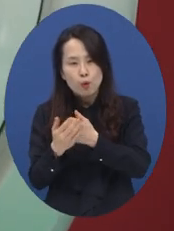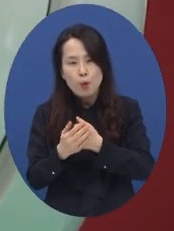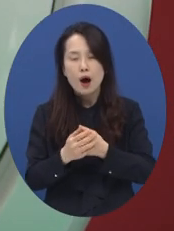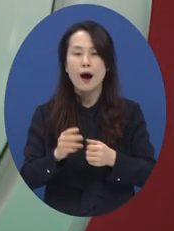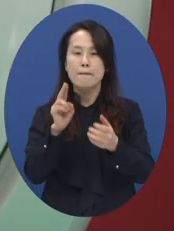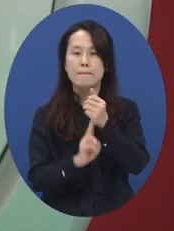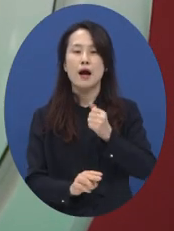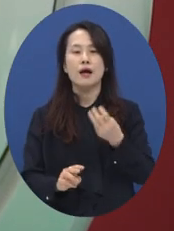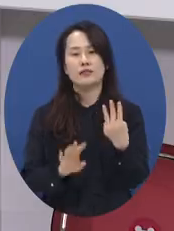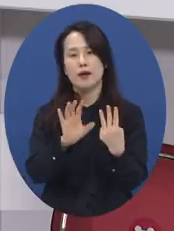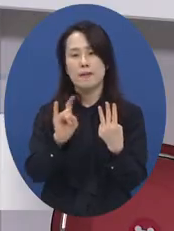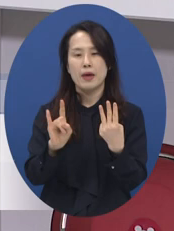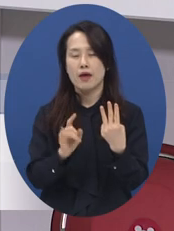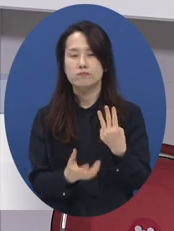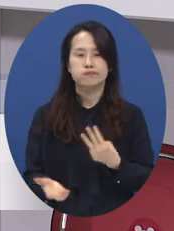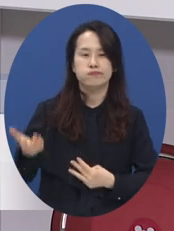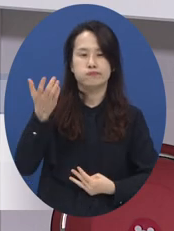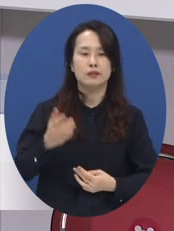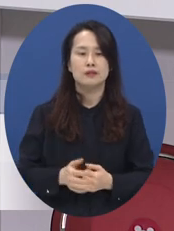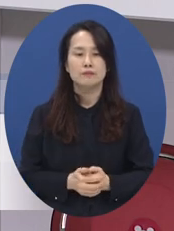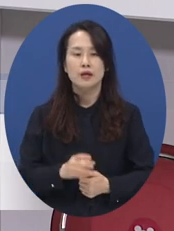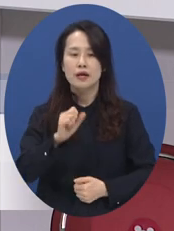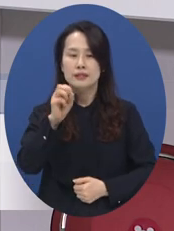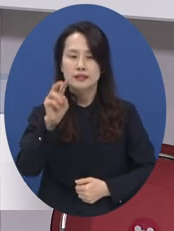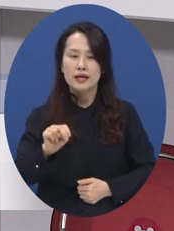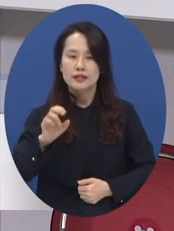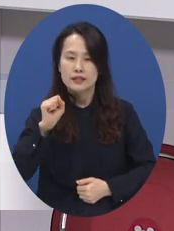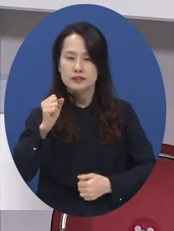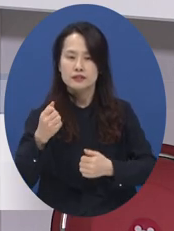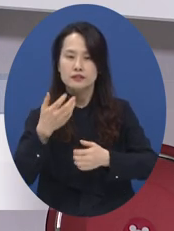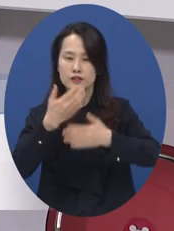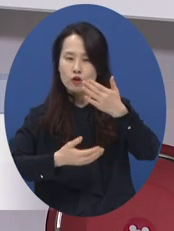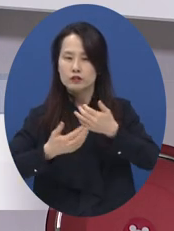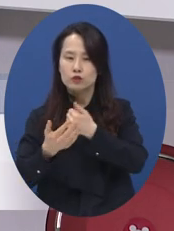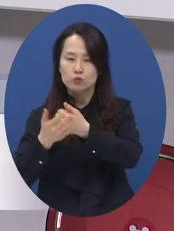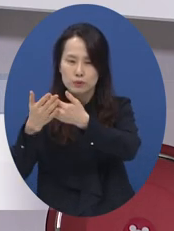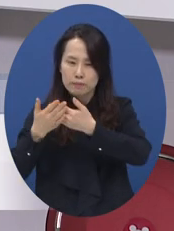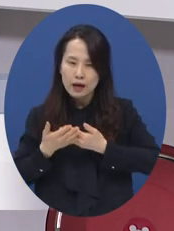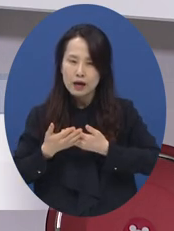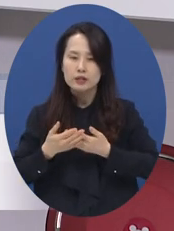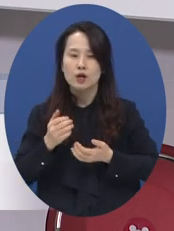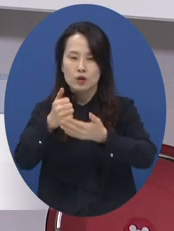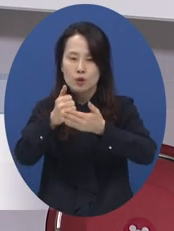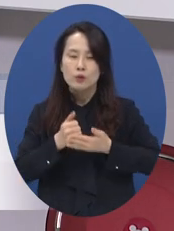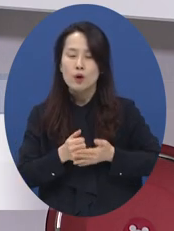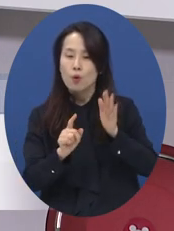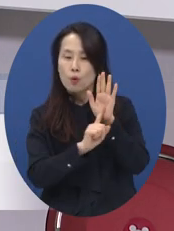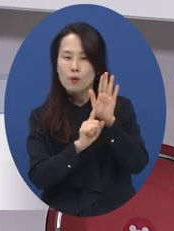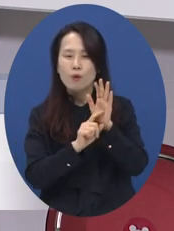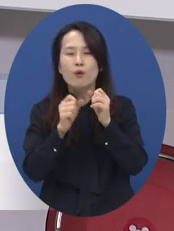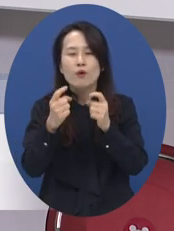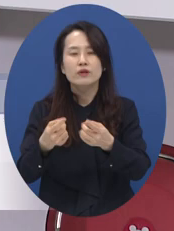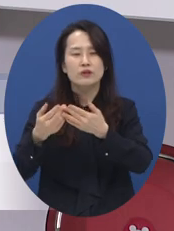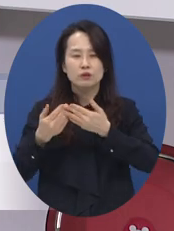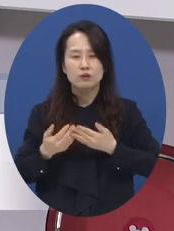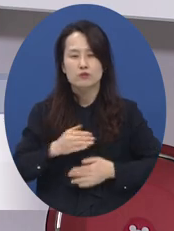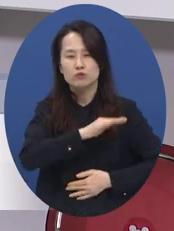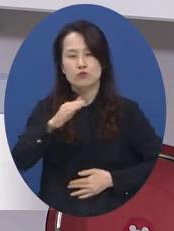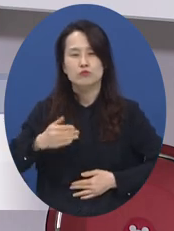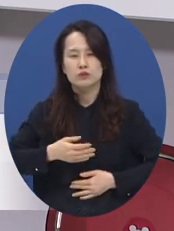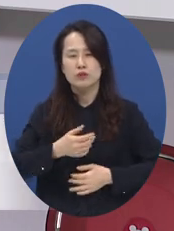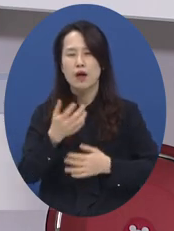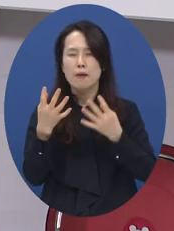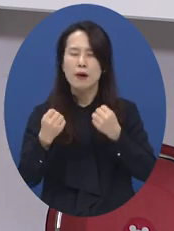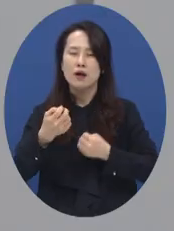성장했습니다 sls 영상 지원도 받았고요 고개 카 통보할 수 있는 기회로 주셔서 저희한테는 많은